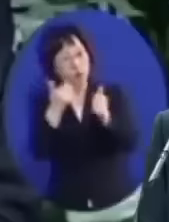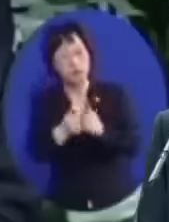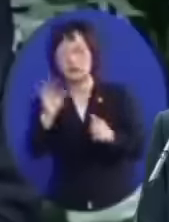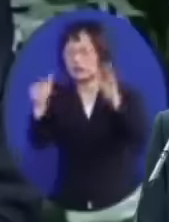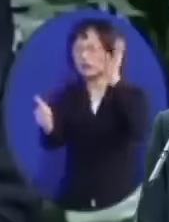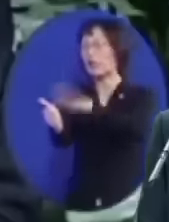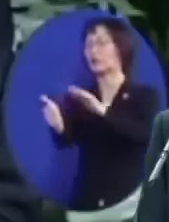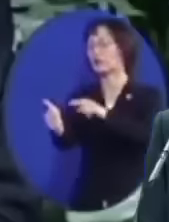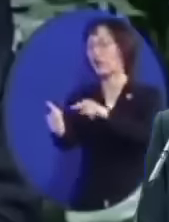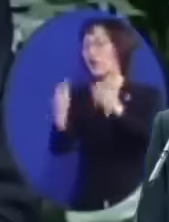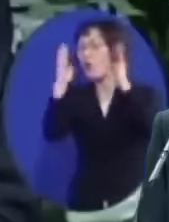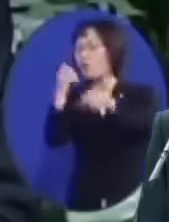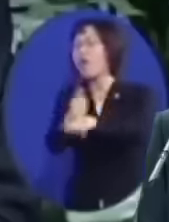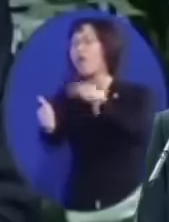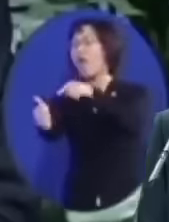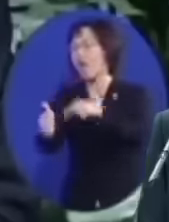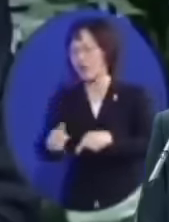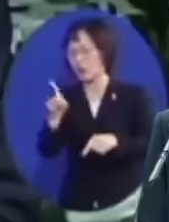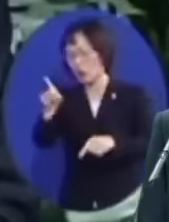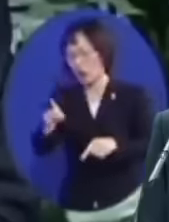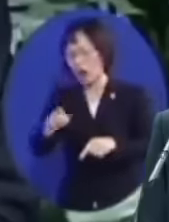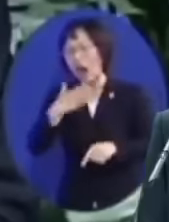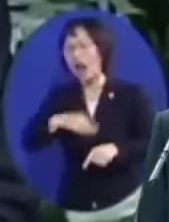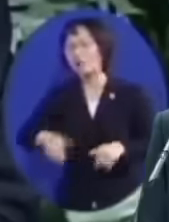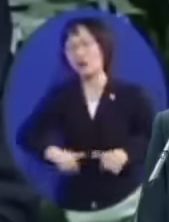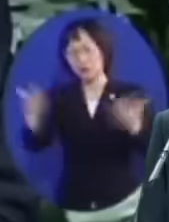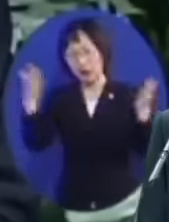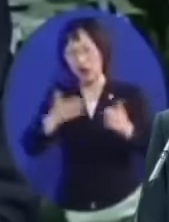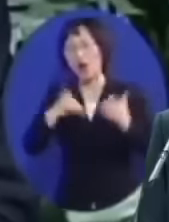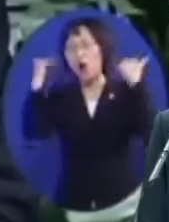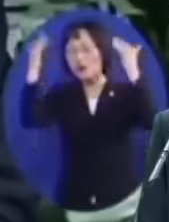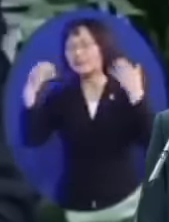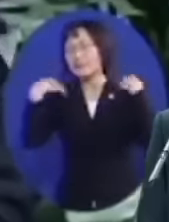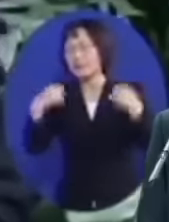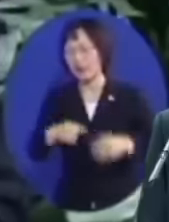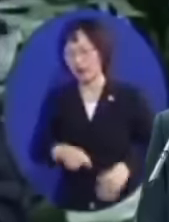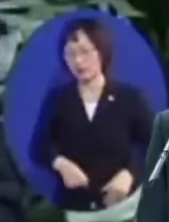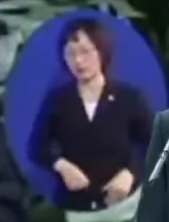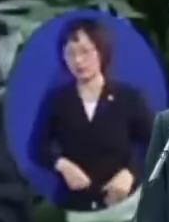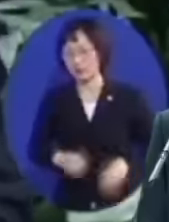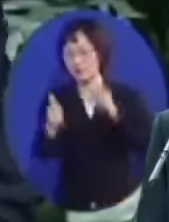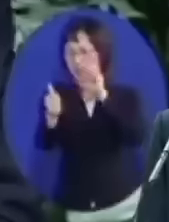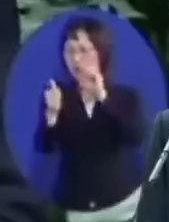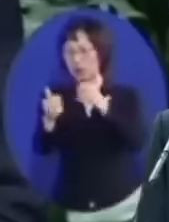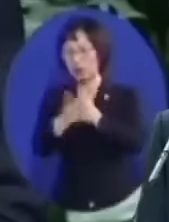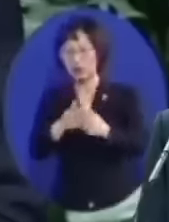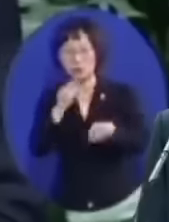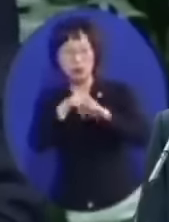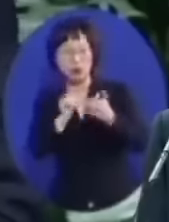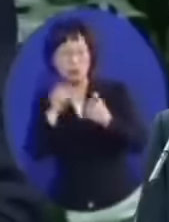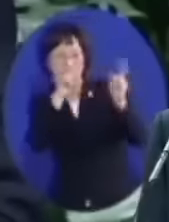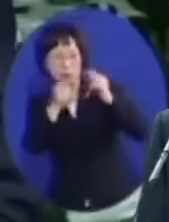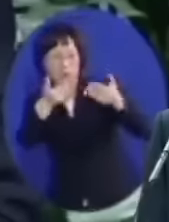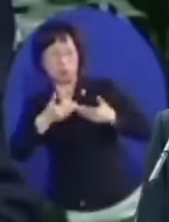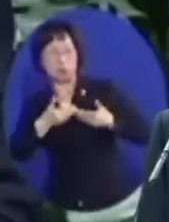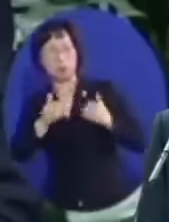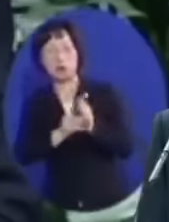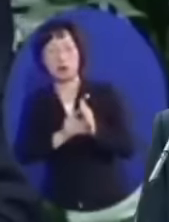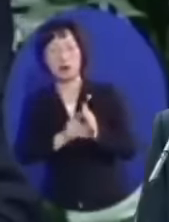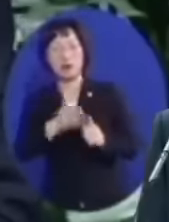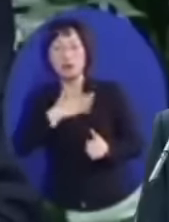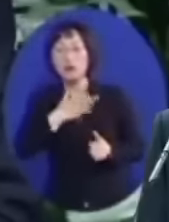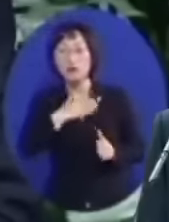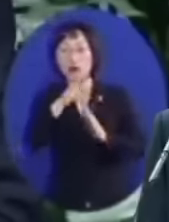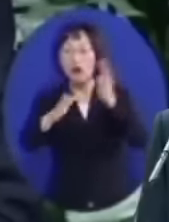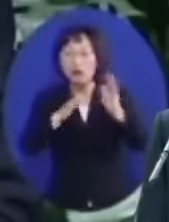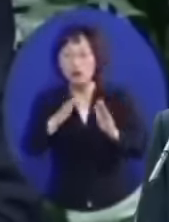해라! 너 날 필요 없다! 어른들이 나라 살 것이다! 굉장히 마음의 상처를 줍니다. 왜 나도 이 가정의